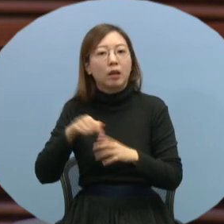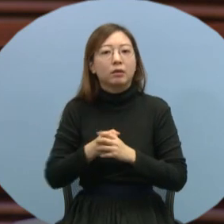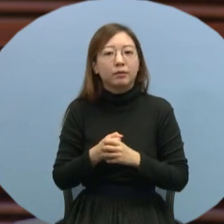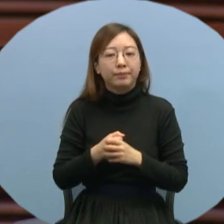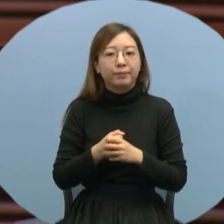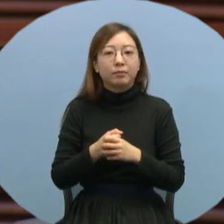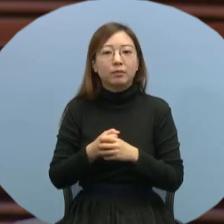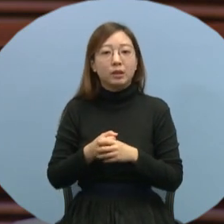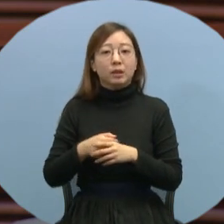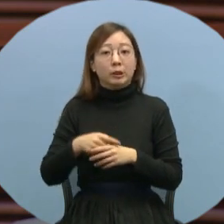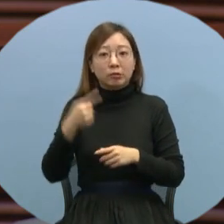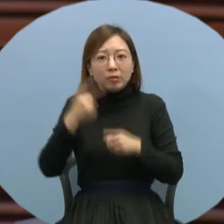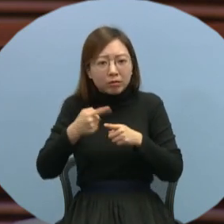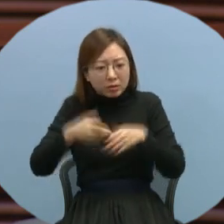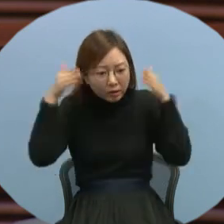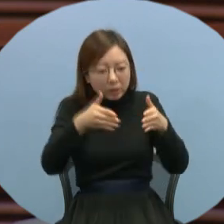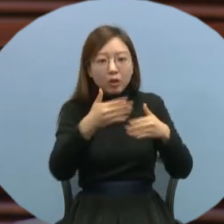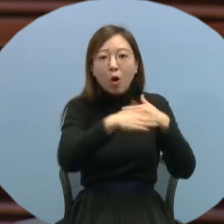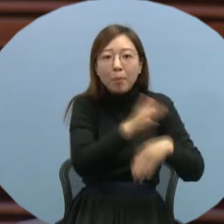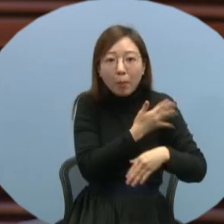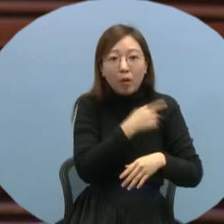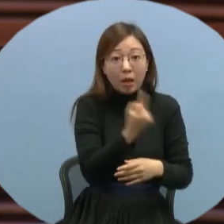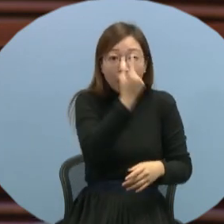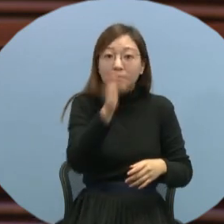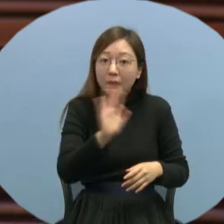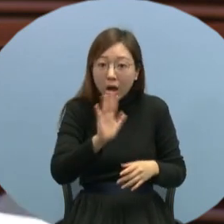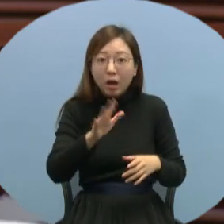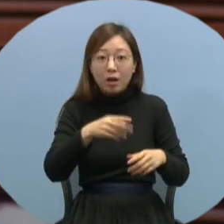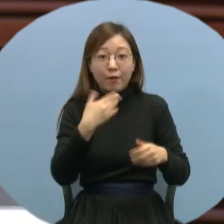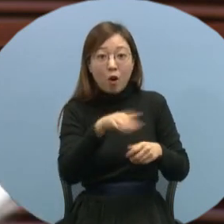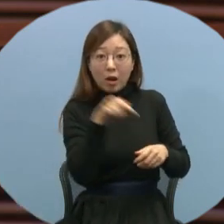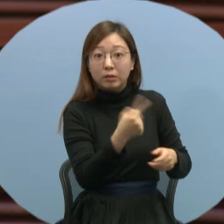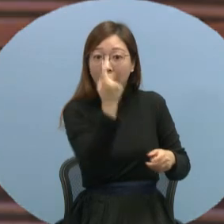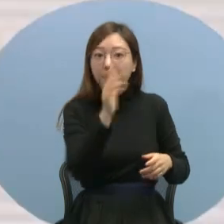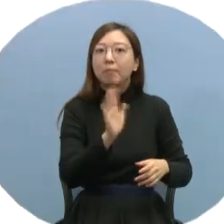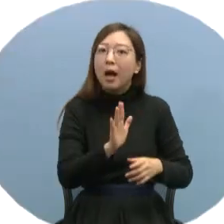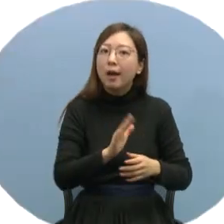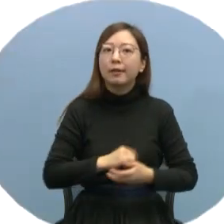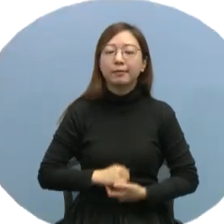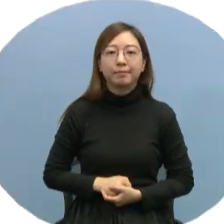政府並無計劃只針對外佣，並禁止外佣在公眾地方聚集。